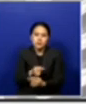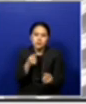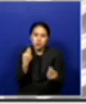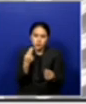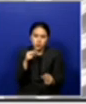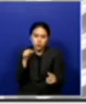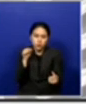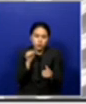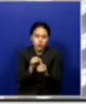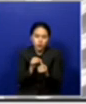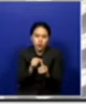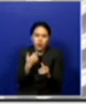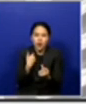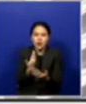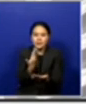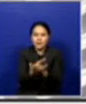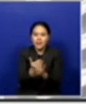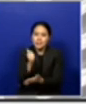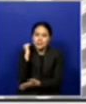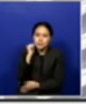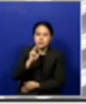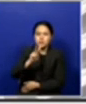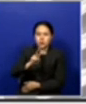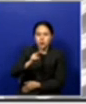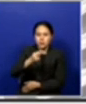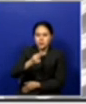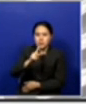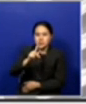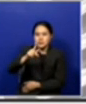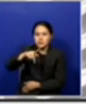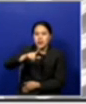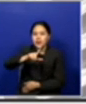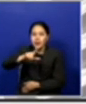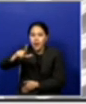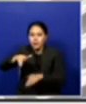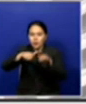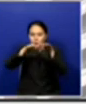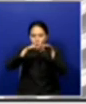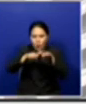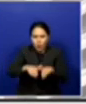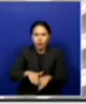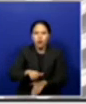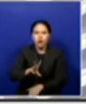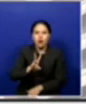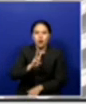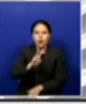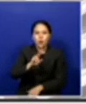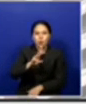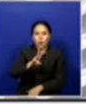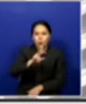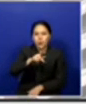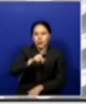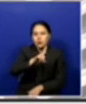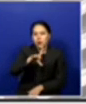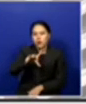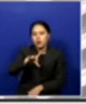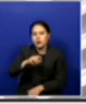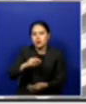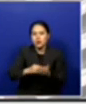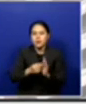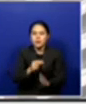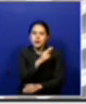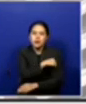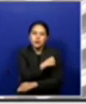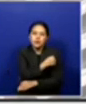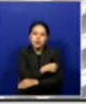อบเดิมนะครับ 21,000 ล้านมาปรับปุ้งเหลือ 6,100 ล้านเฉพาะโรงพยาบาลศูนย์โรงพยาบาลทั่วไปได้ 2,500 ล้